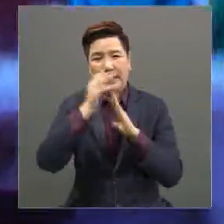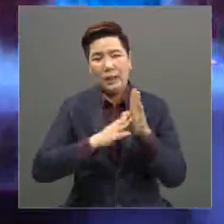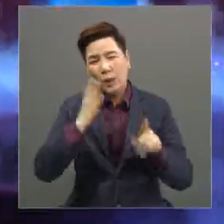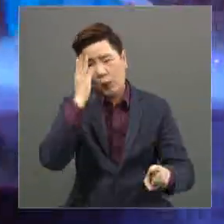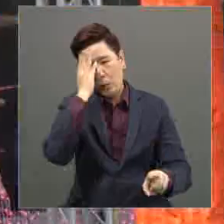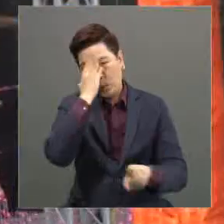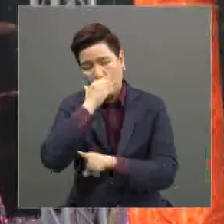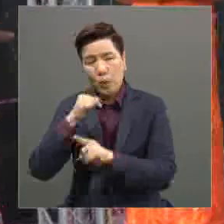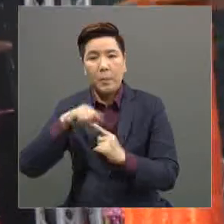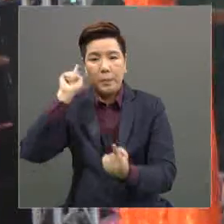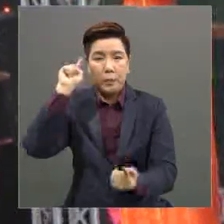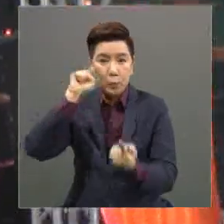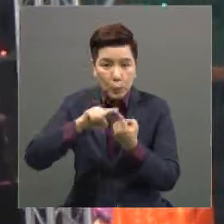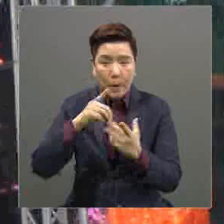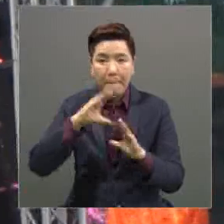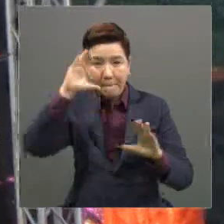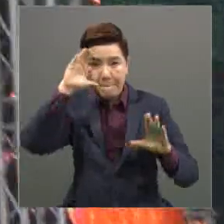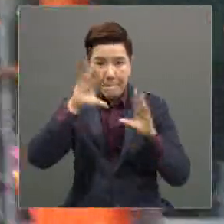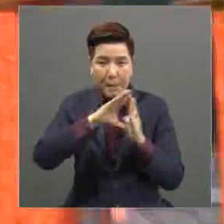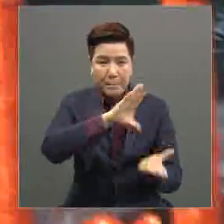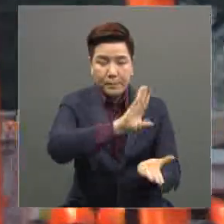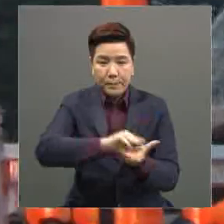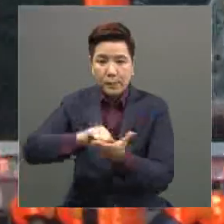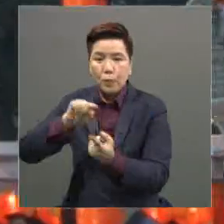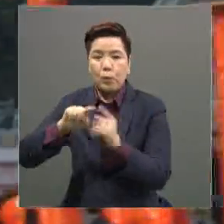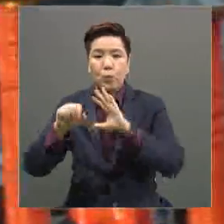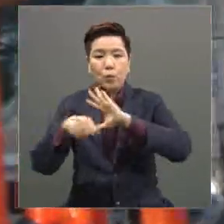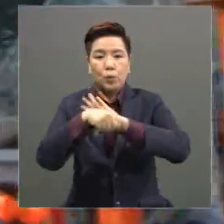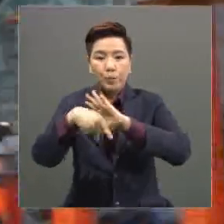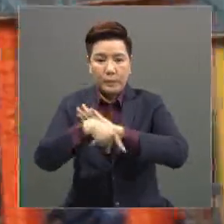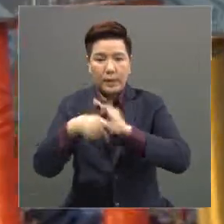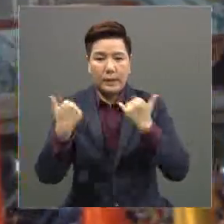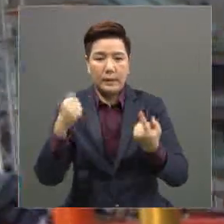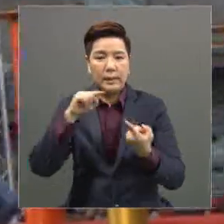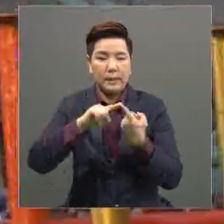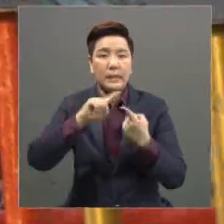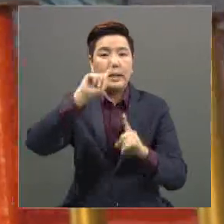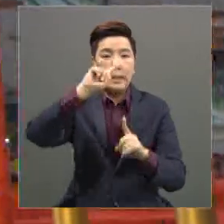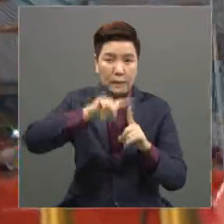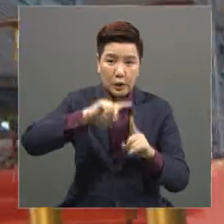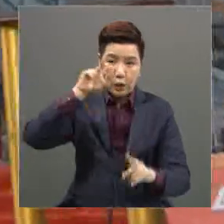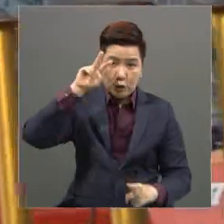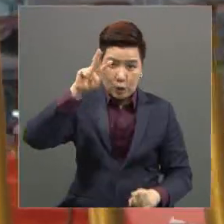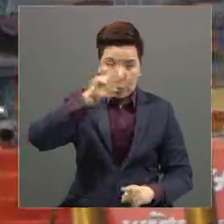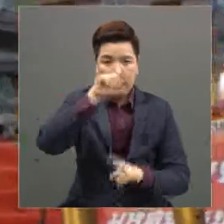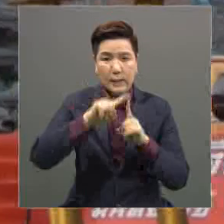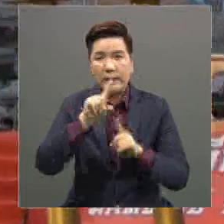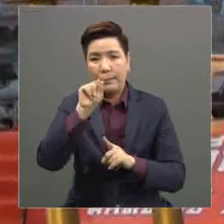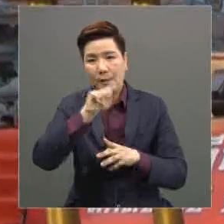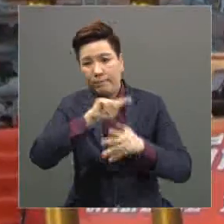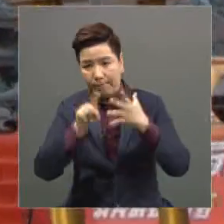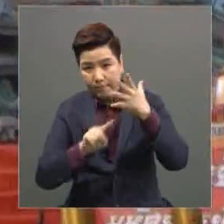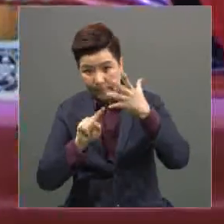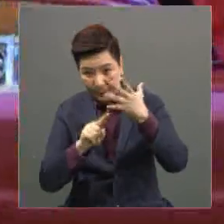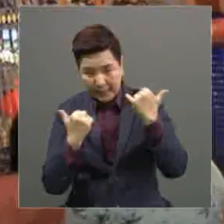พื่อให้เป็นจุดสำหรับบันทึกภาพไว้เป็นที่ระลึกที่สุพรรณเนี่ยจัดต่อเนื่องถึง21กุมภาพันธ์นะครับ ลงใต้ไปที่สงขล